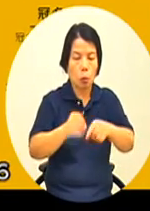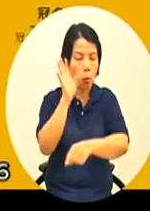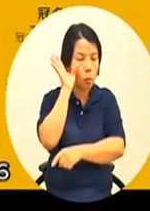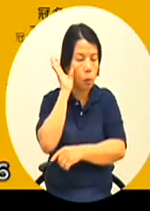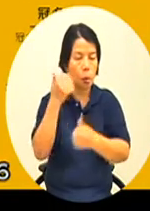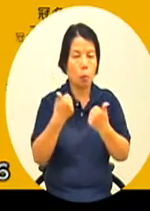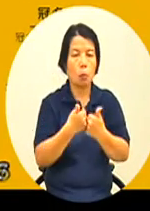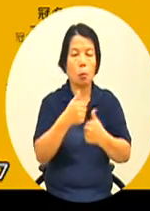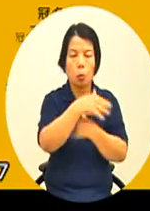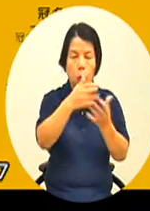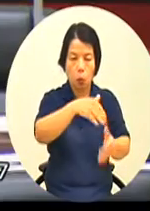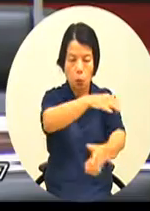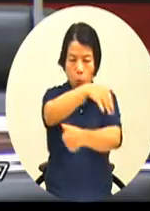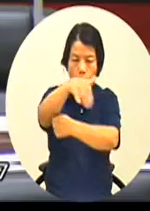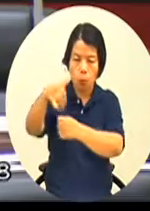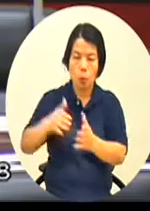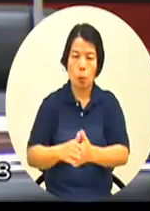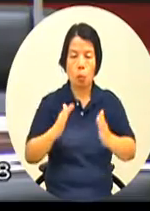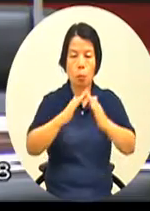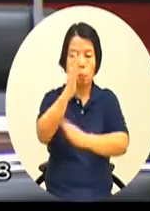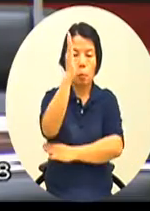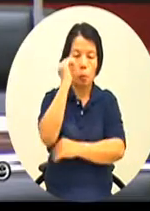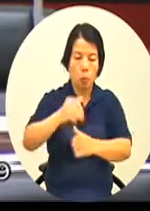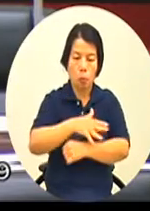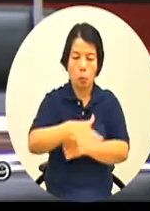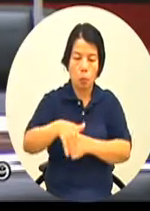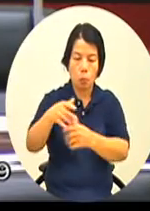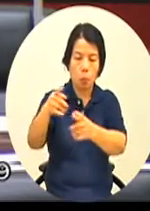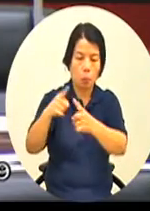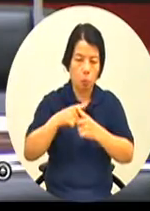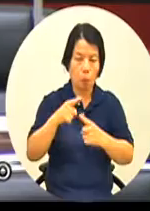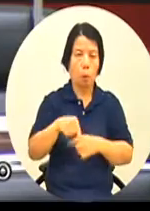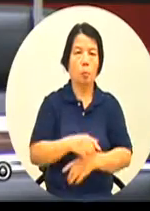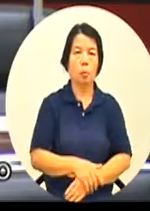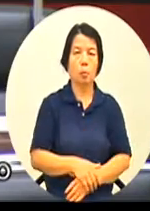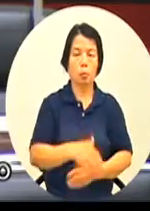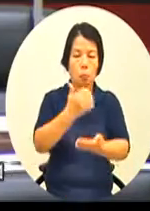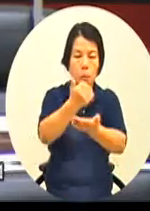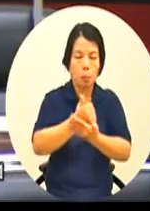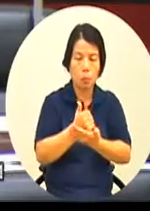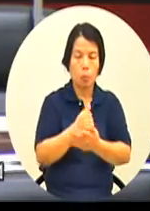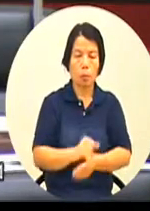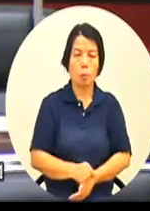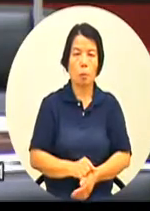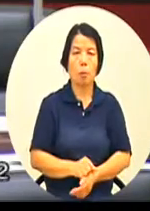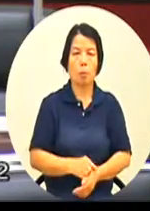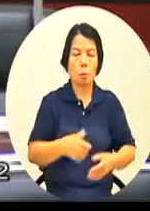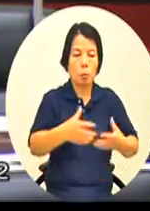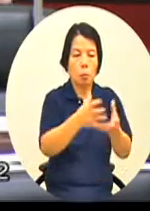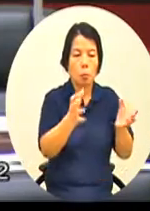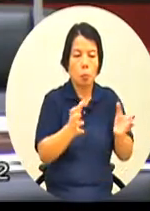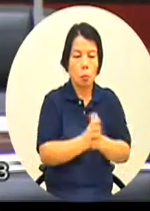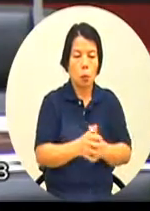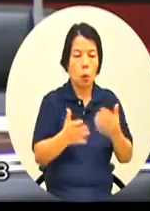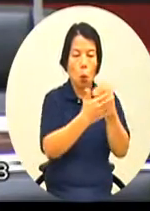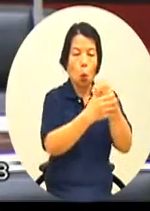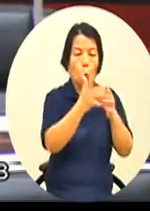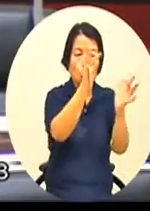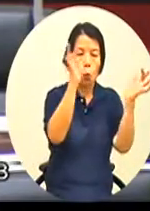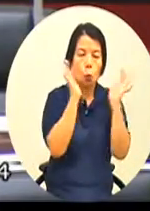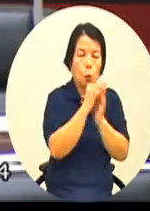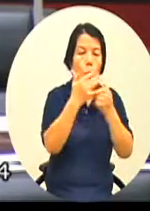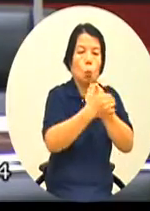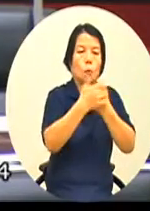同时邀请市政府的人来，也邀请互助团体的人来，他两边讲